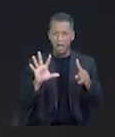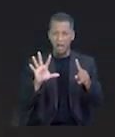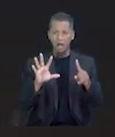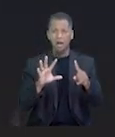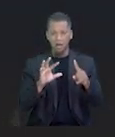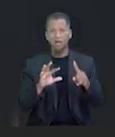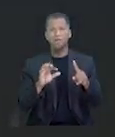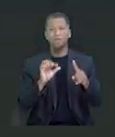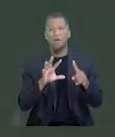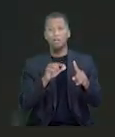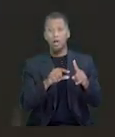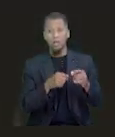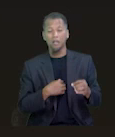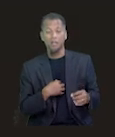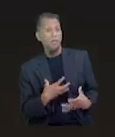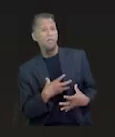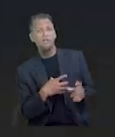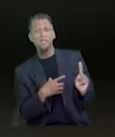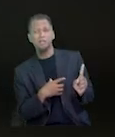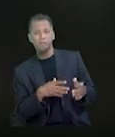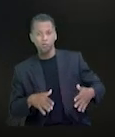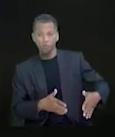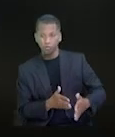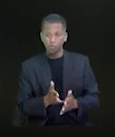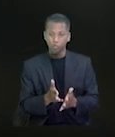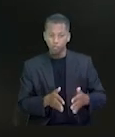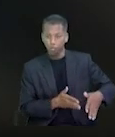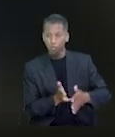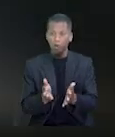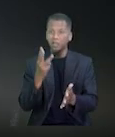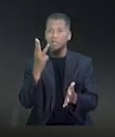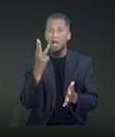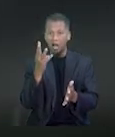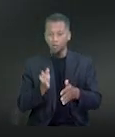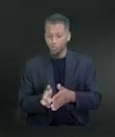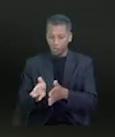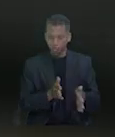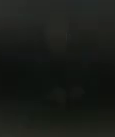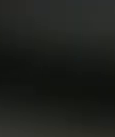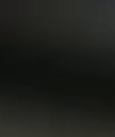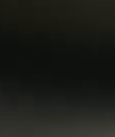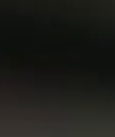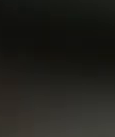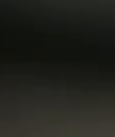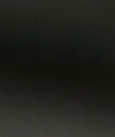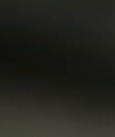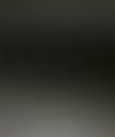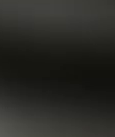Banjir datang tiba-tiba akibat meluapnya Sungai Wotan, Sungai Beringkeng, dan Sungai Pase setelah wilayah Purbalingga diguyur hujan